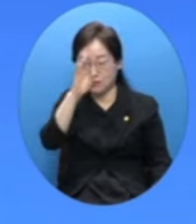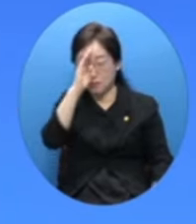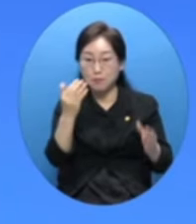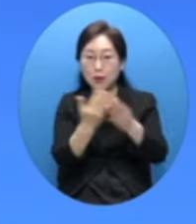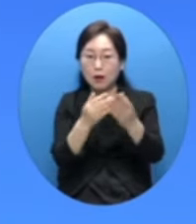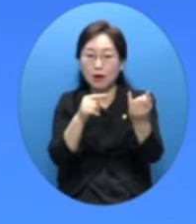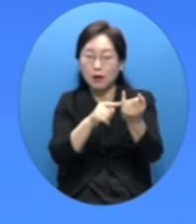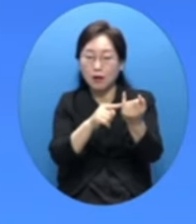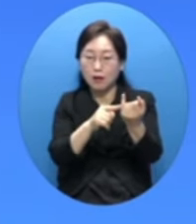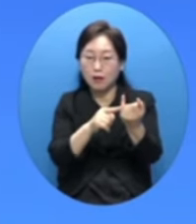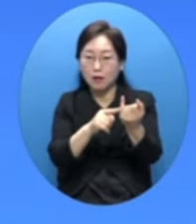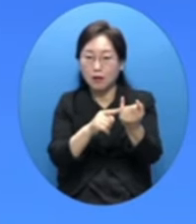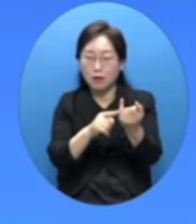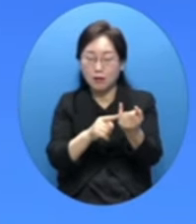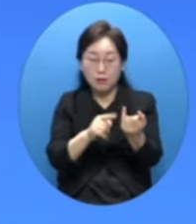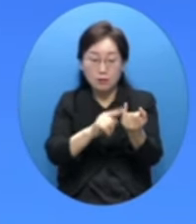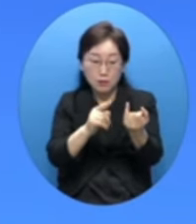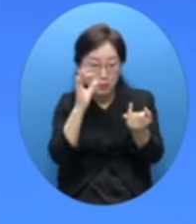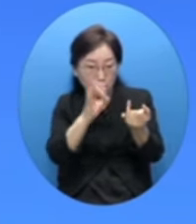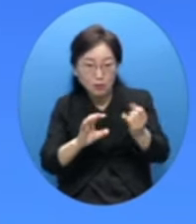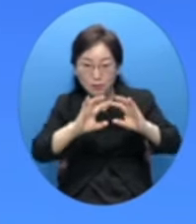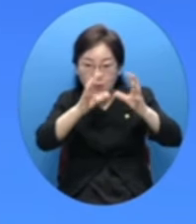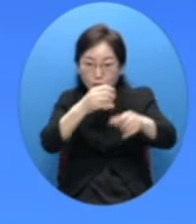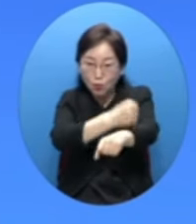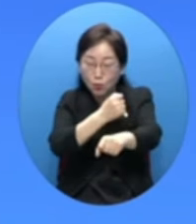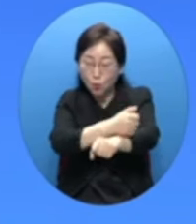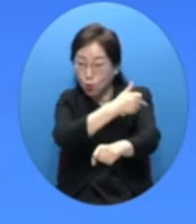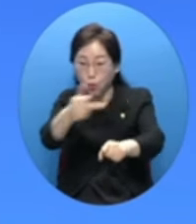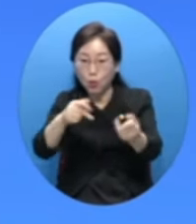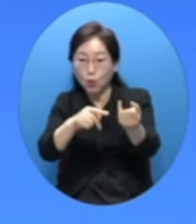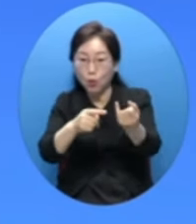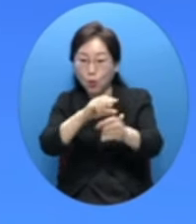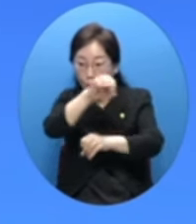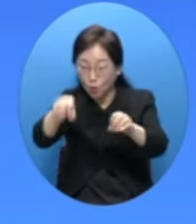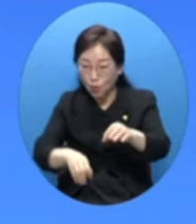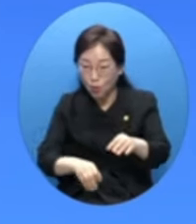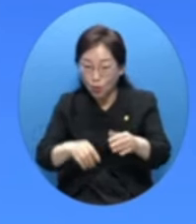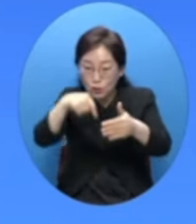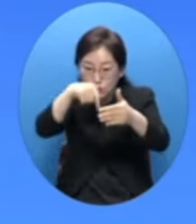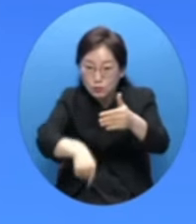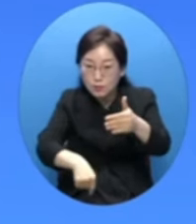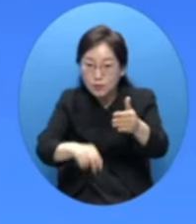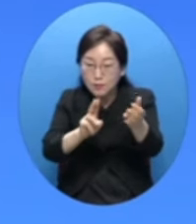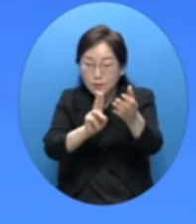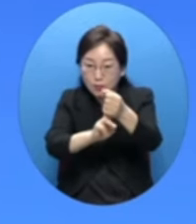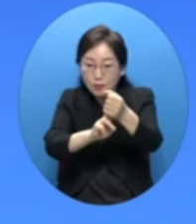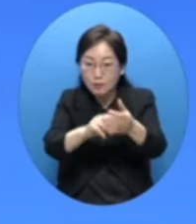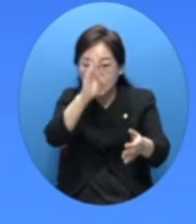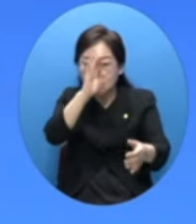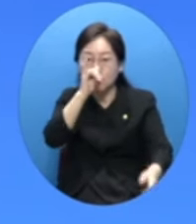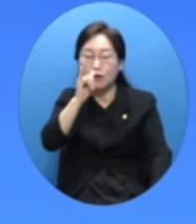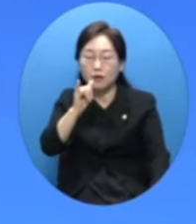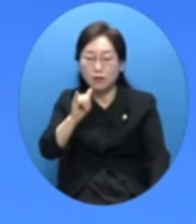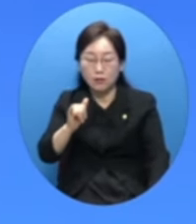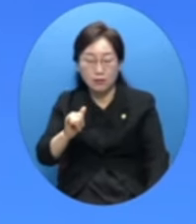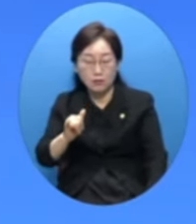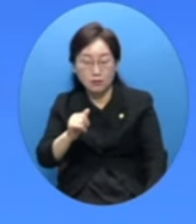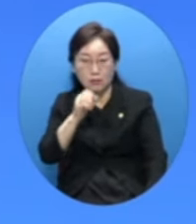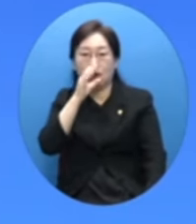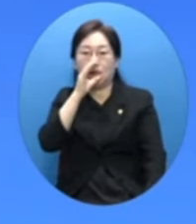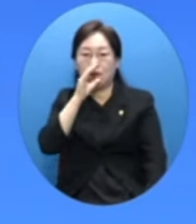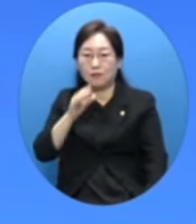그렇게 나를 위해서 헌신하고 큰 일을 한 분이 백혈병을 앓고 있었다는 사실에 다들 크게 놀랐습니다.